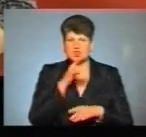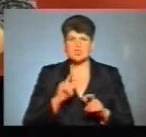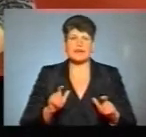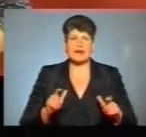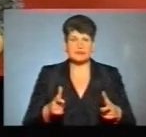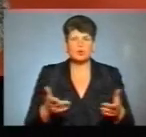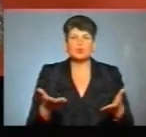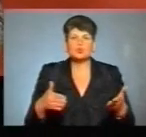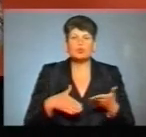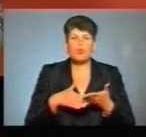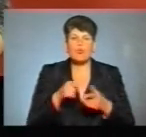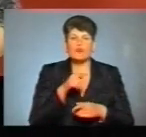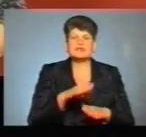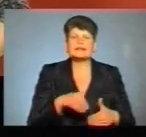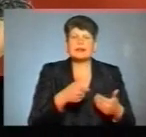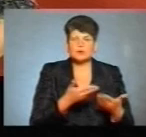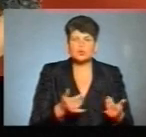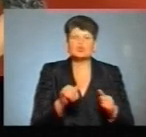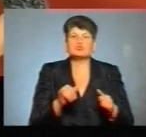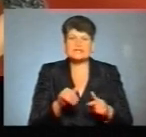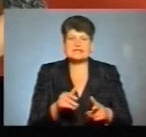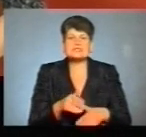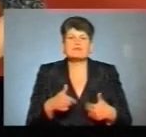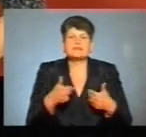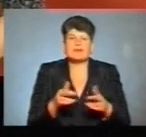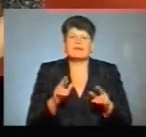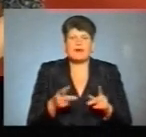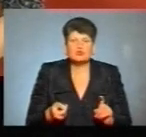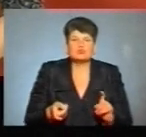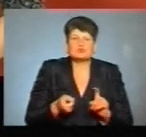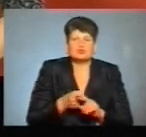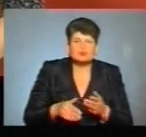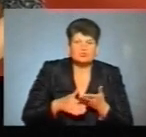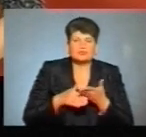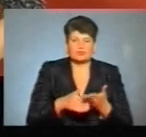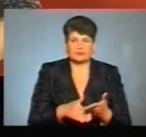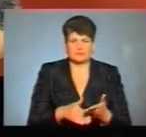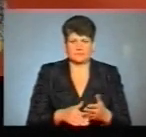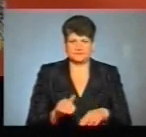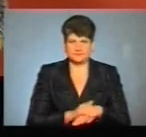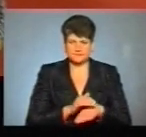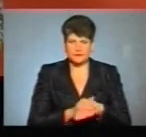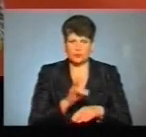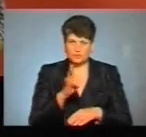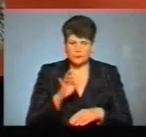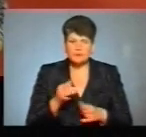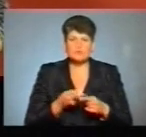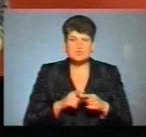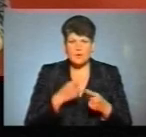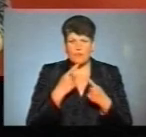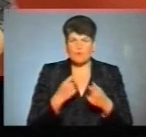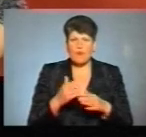карантину. Яку допомогу вони надають? Куди звертатися та як долучитися до благодійних ініціатив? Про це сьогодні говоримо у